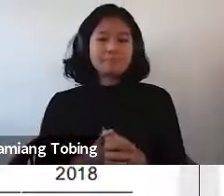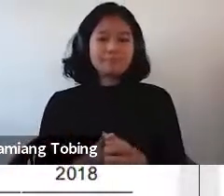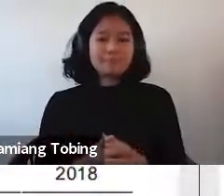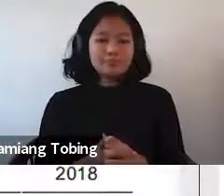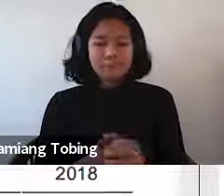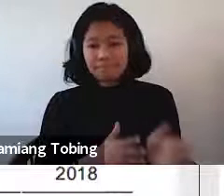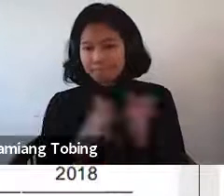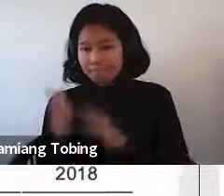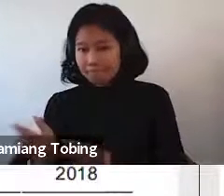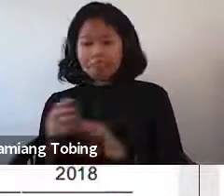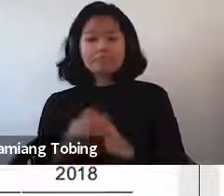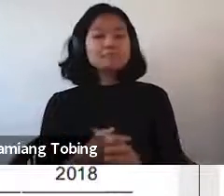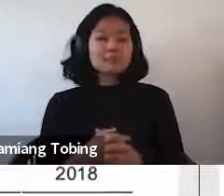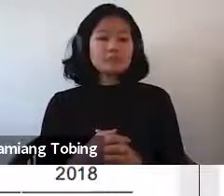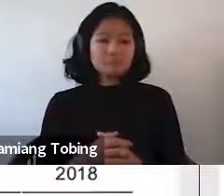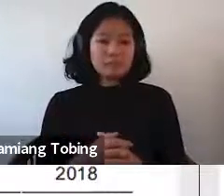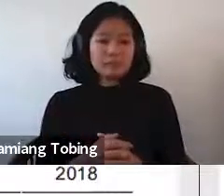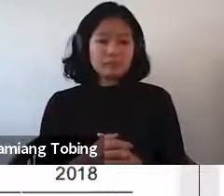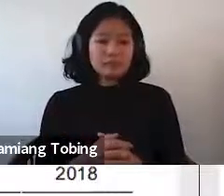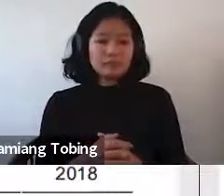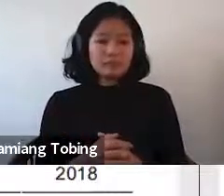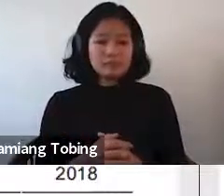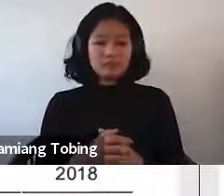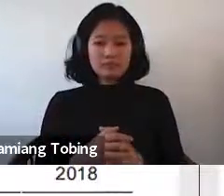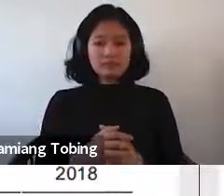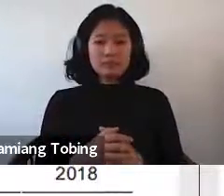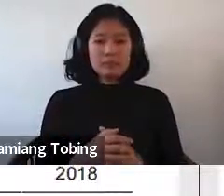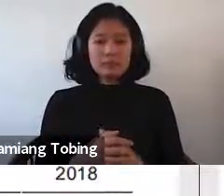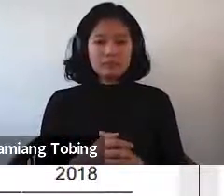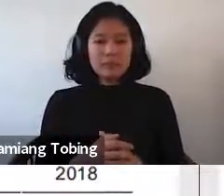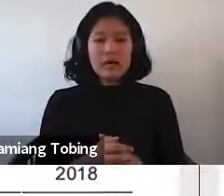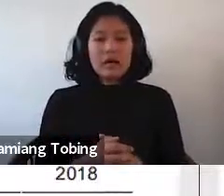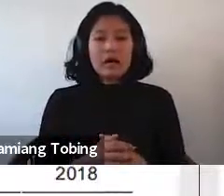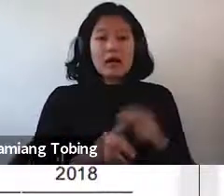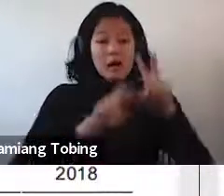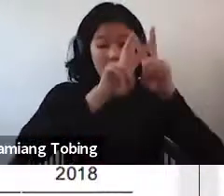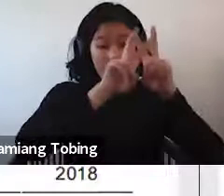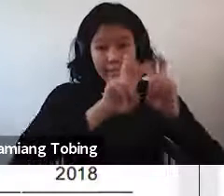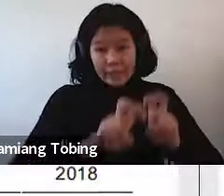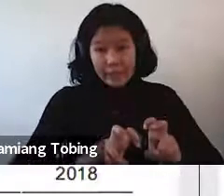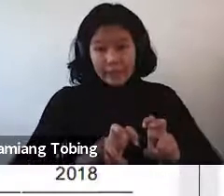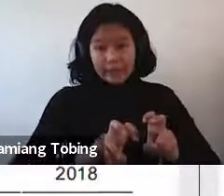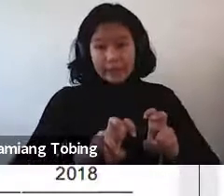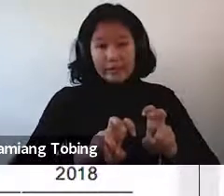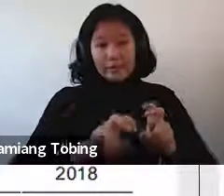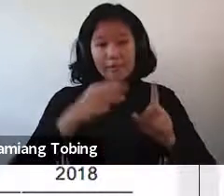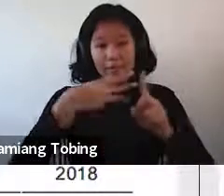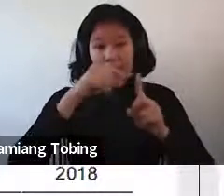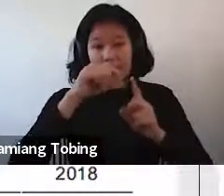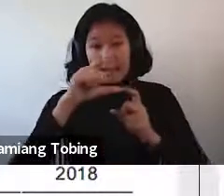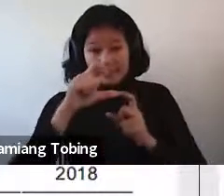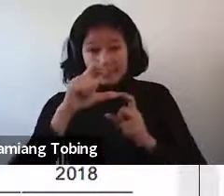Berikutnya, ini adalah hasil survei yang dilakukan oleh BPS